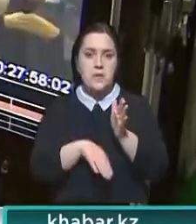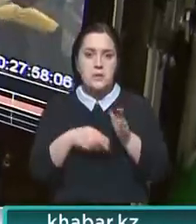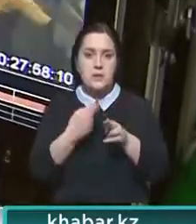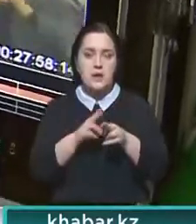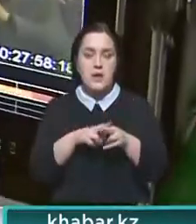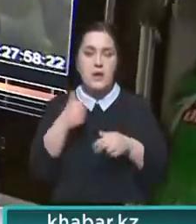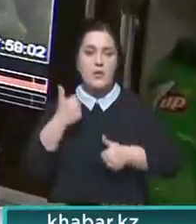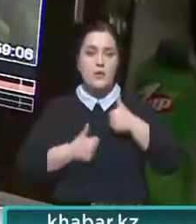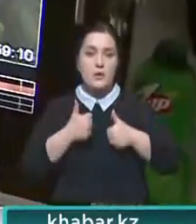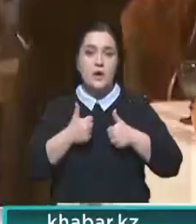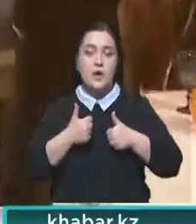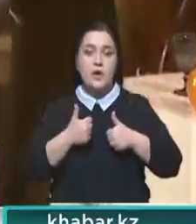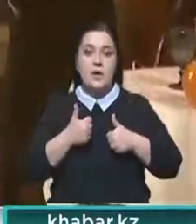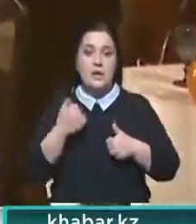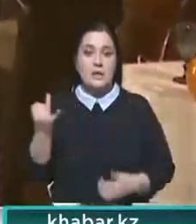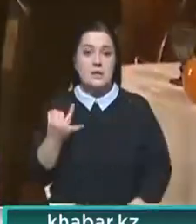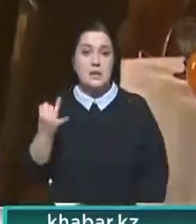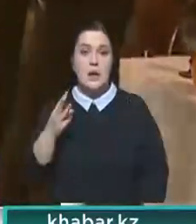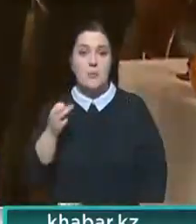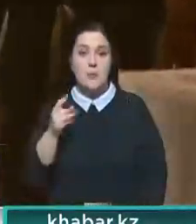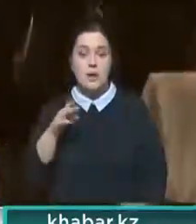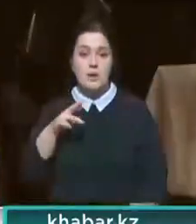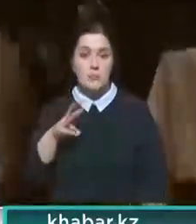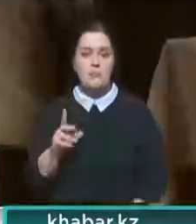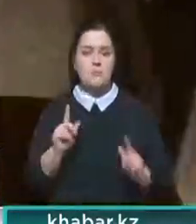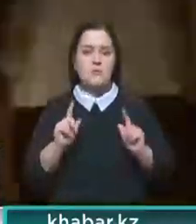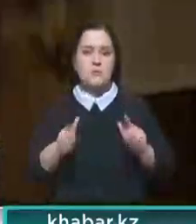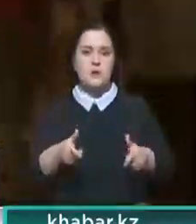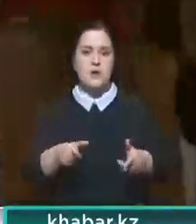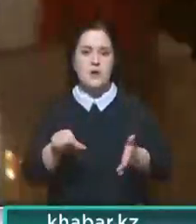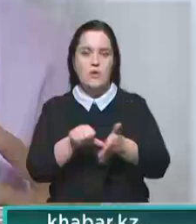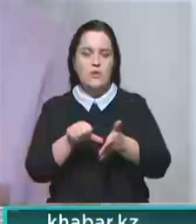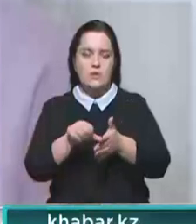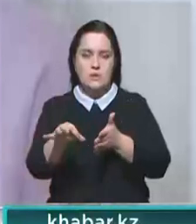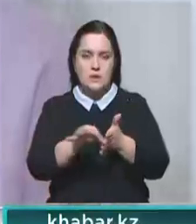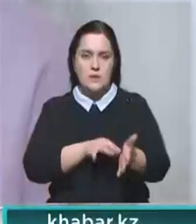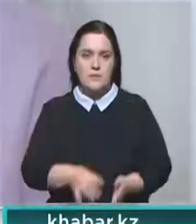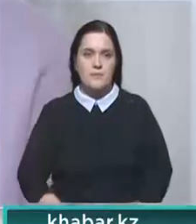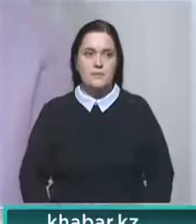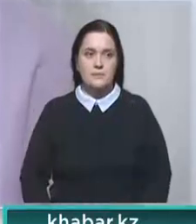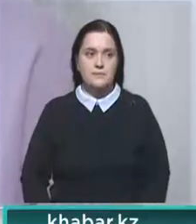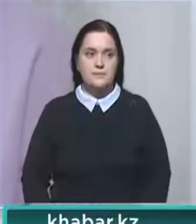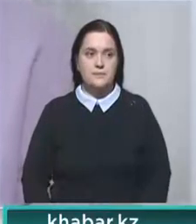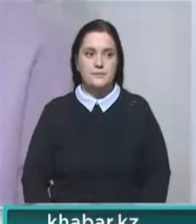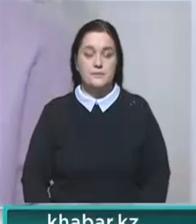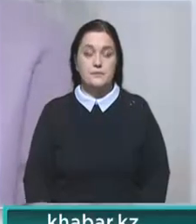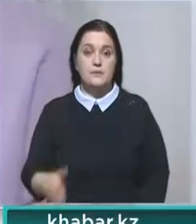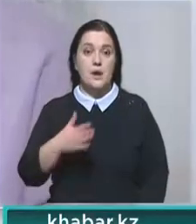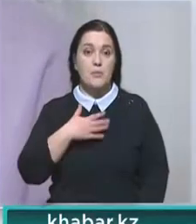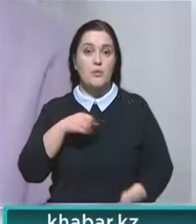говорит она. Сюжетная линия заинтересовала Марьям, и она согласилась без долгих раздумий. Мой персонаж – это беременная